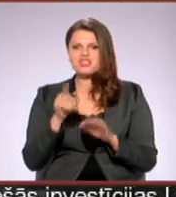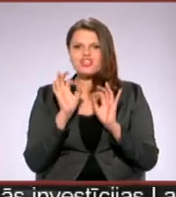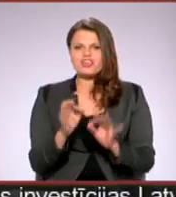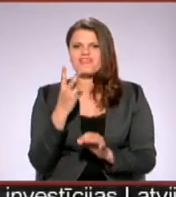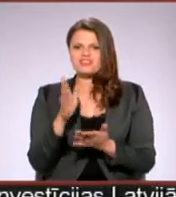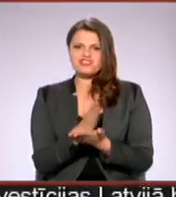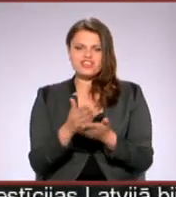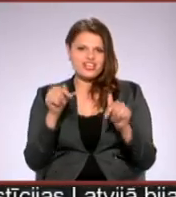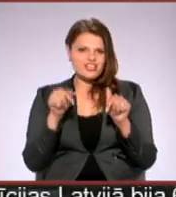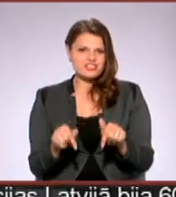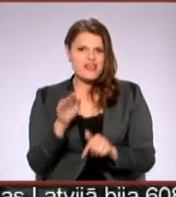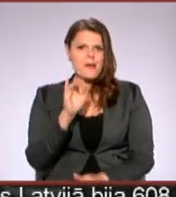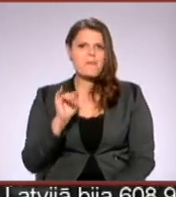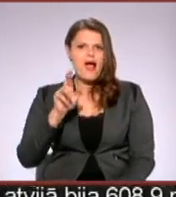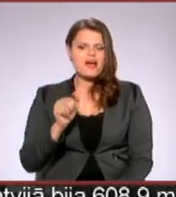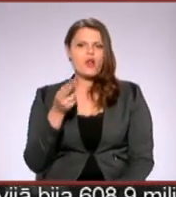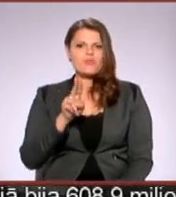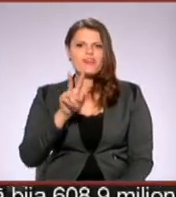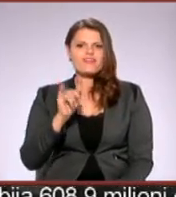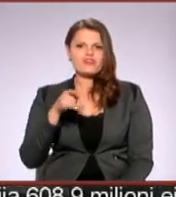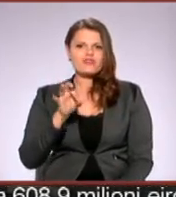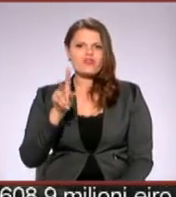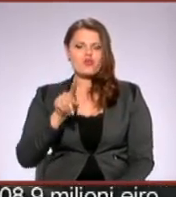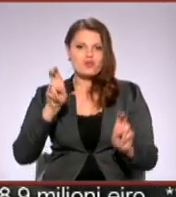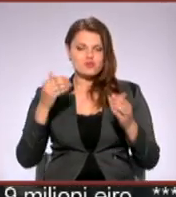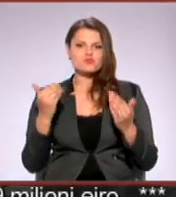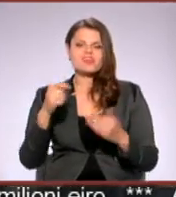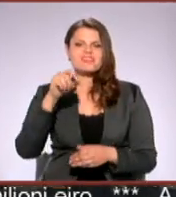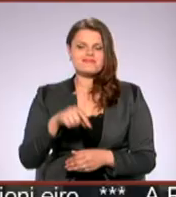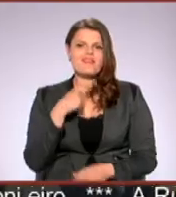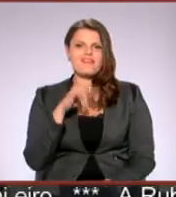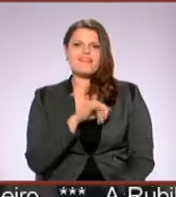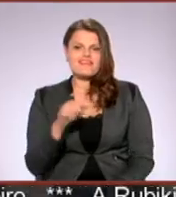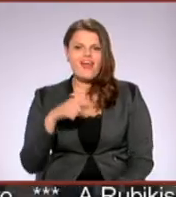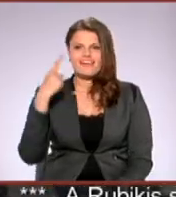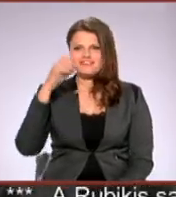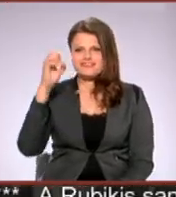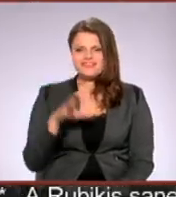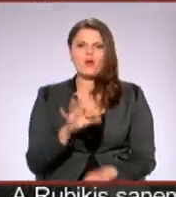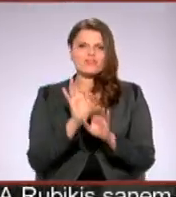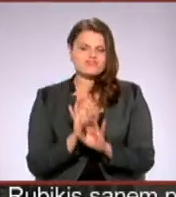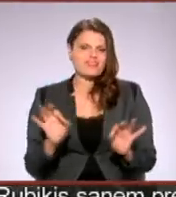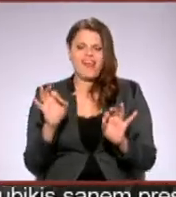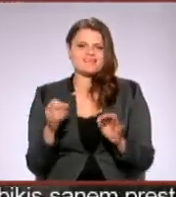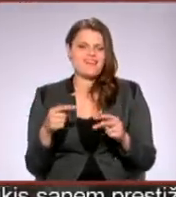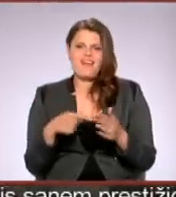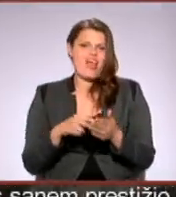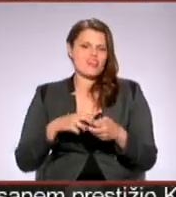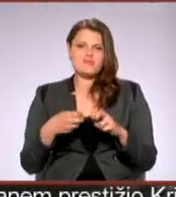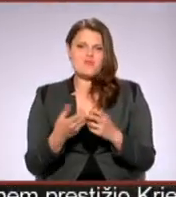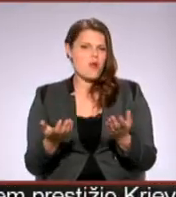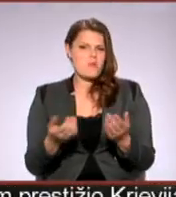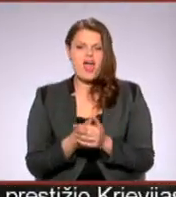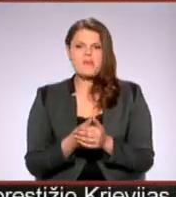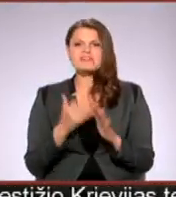šeit, Maira un Viktors. Vai tad šodien arī stādīsim? Stādīsim. Saulīte rotājas ar kāda vaina. Vai